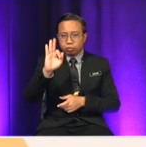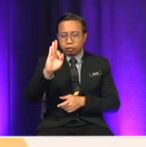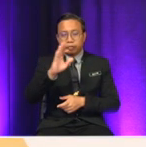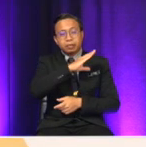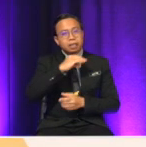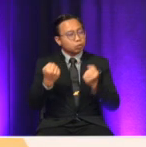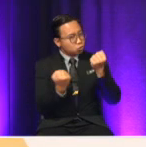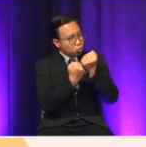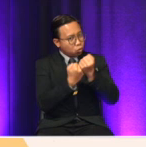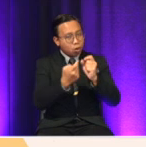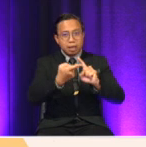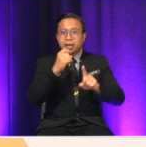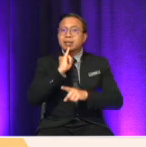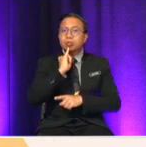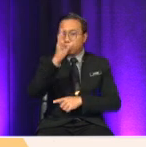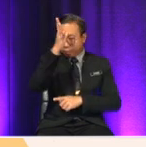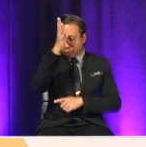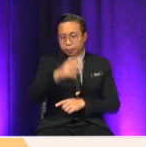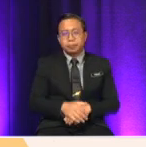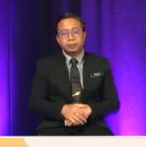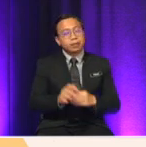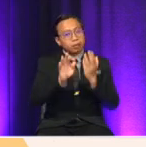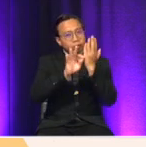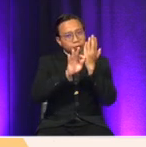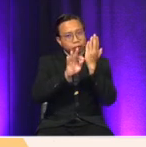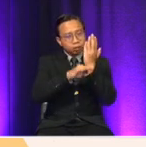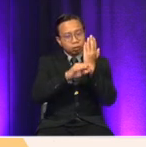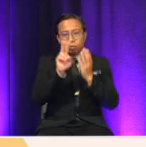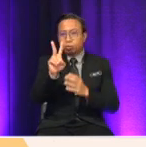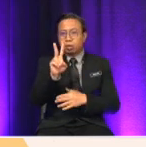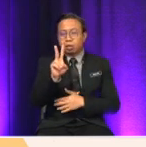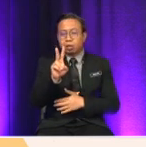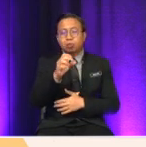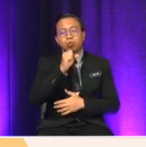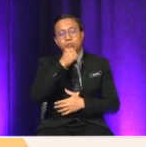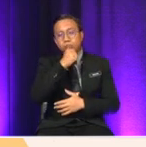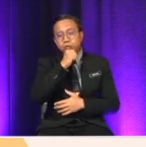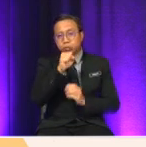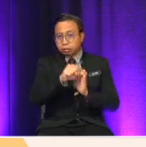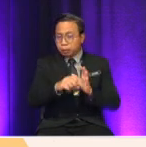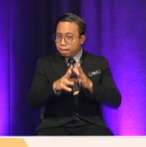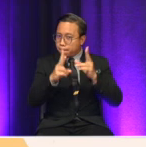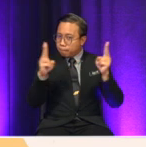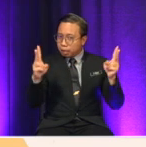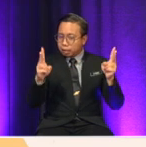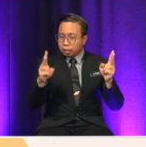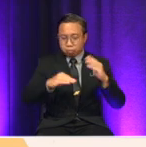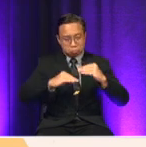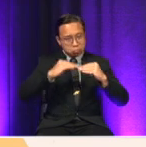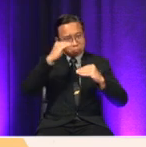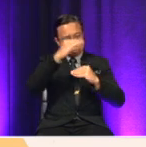ibu bapa. Faktor yang kedua pula ialah faktor umur, di mana semakin meningkat umur kanak-kanak